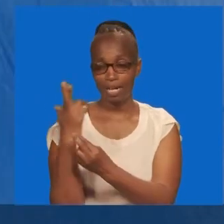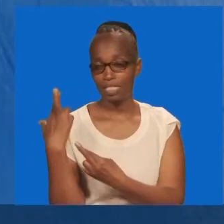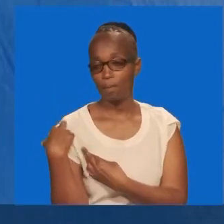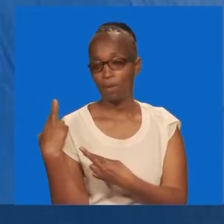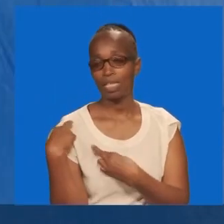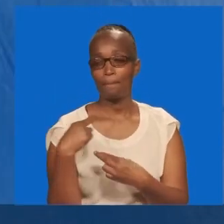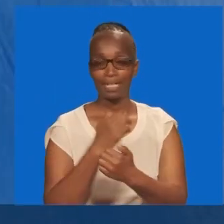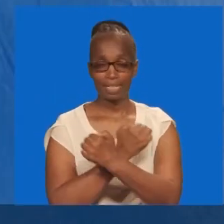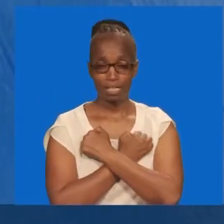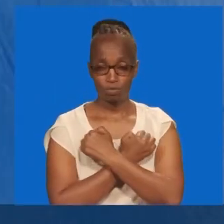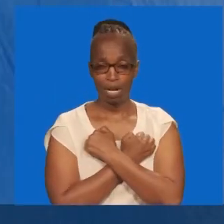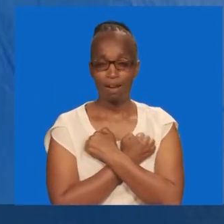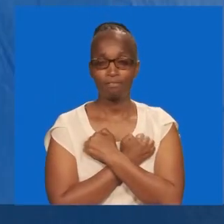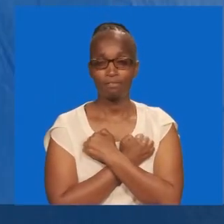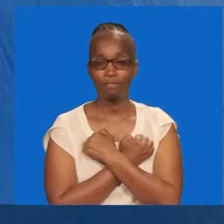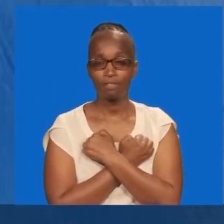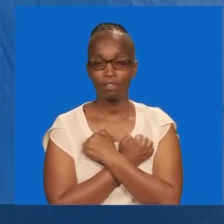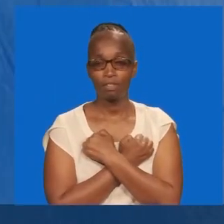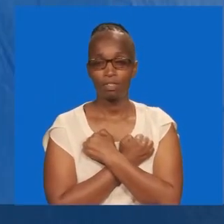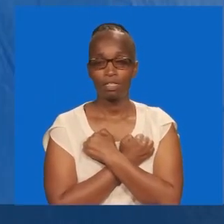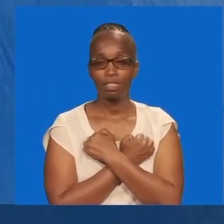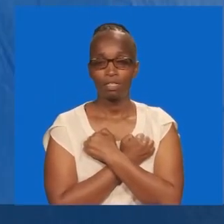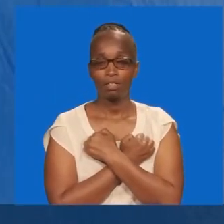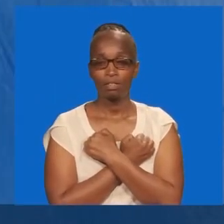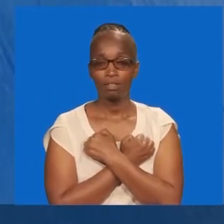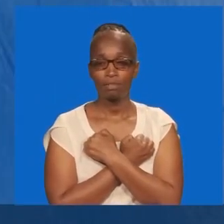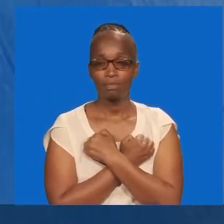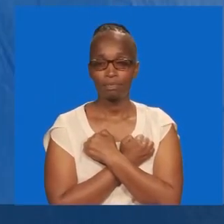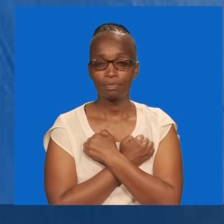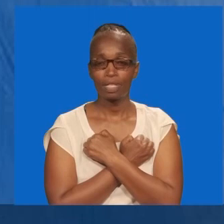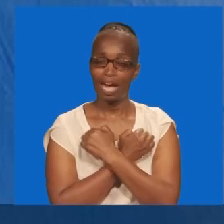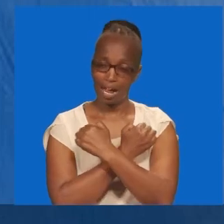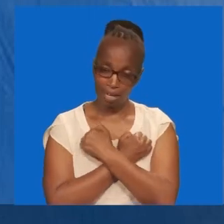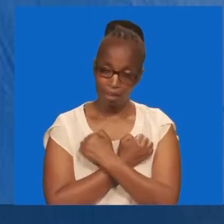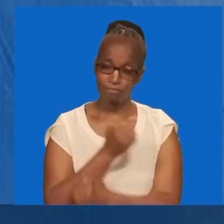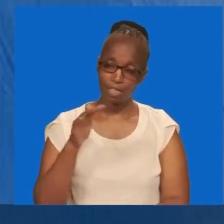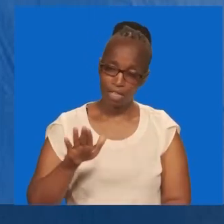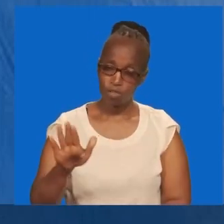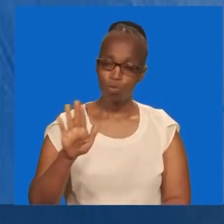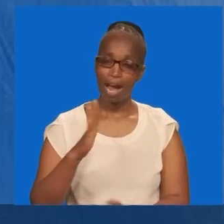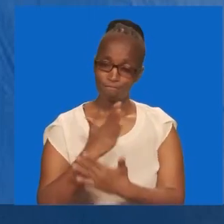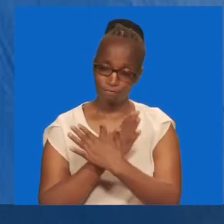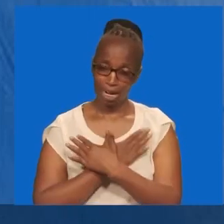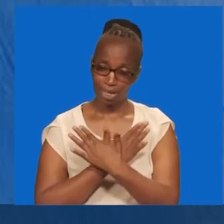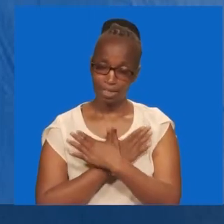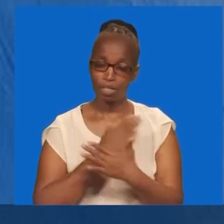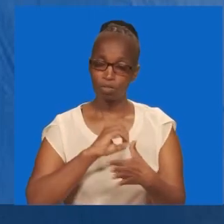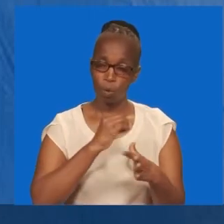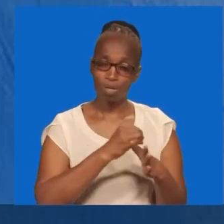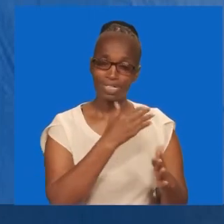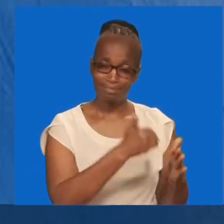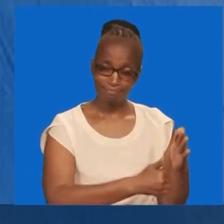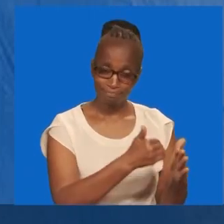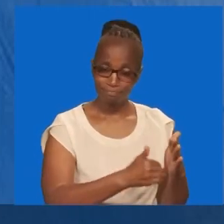jukumu langu kupenda. Ni jukumu lako kupenda. Ni jukumu lako kupenda mwenzako. Ni jukumu